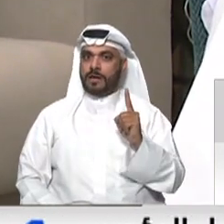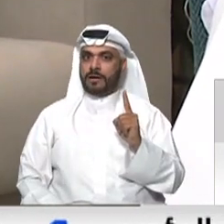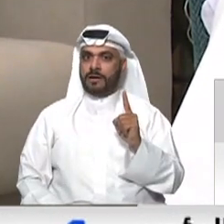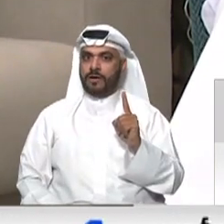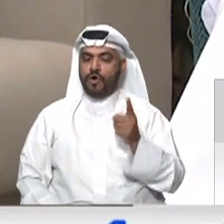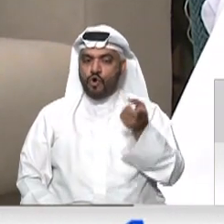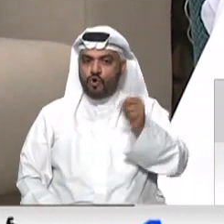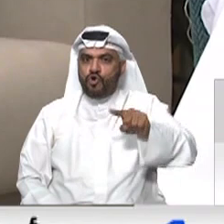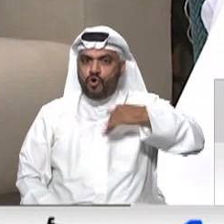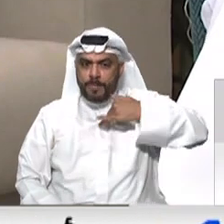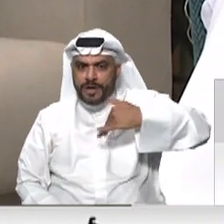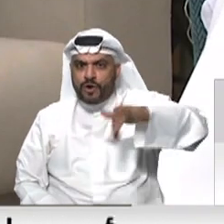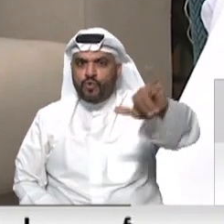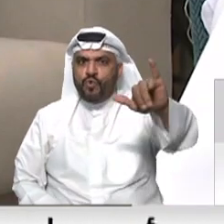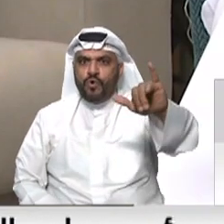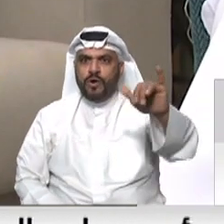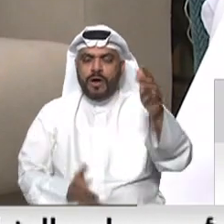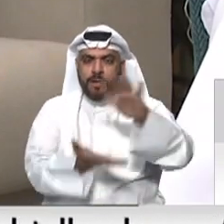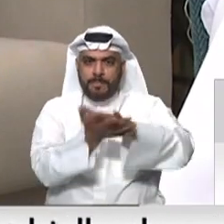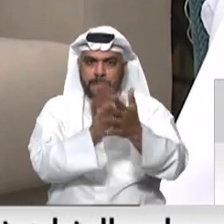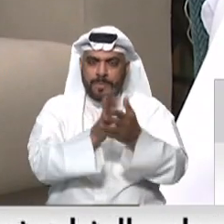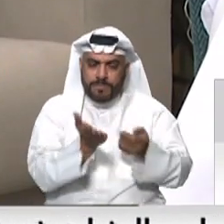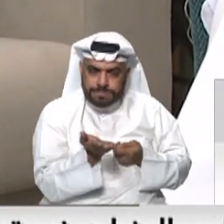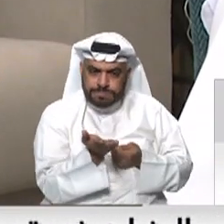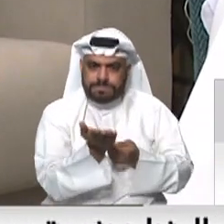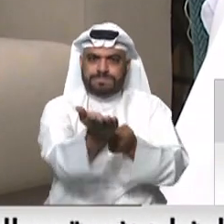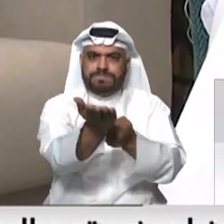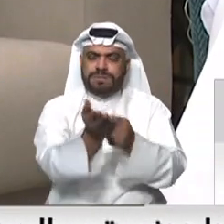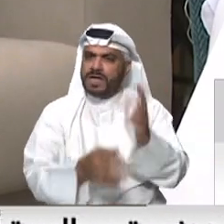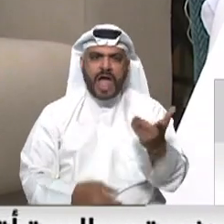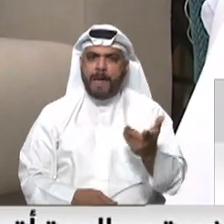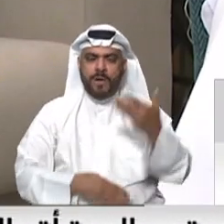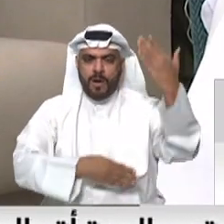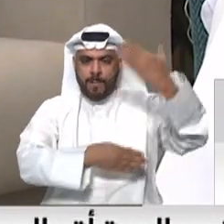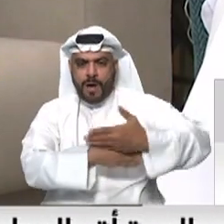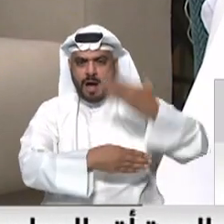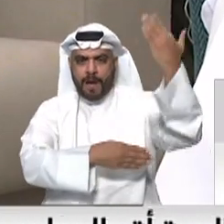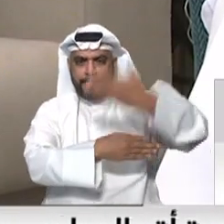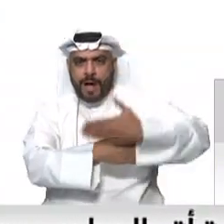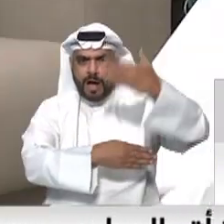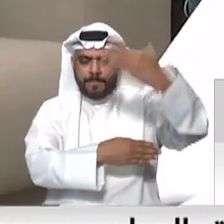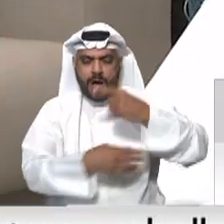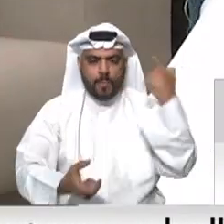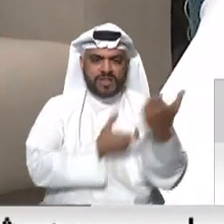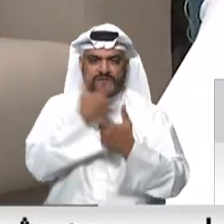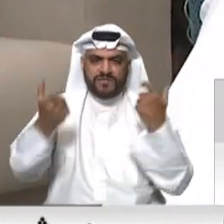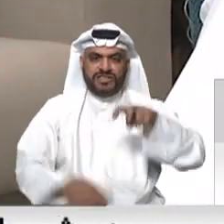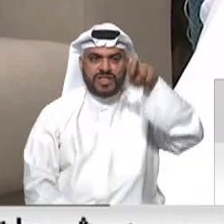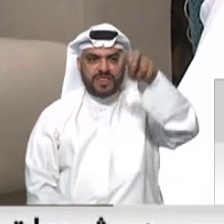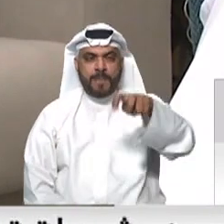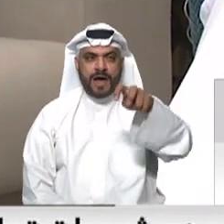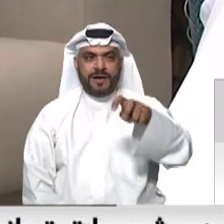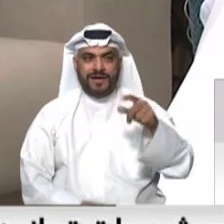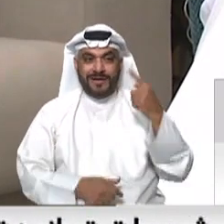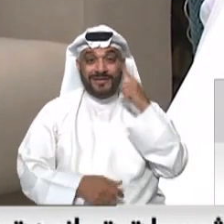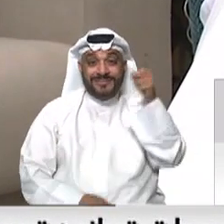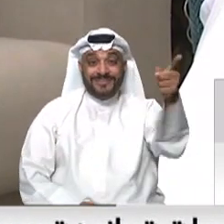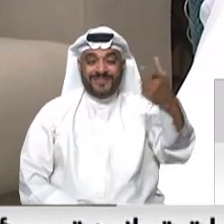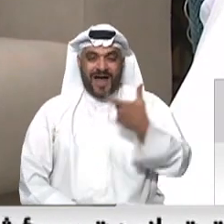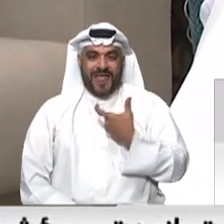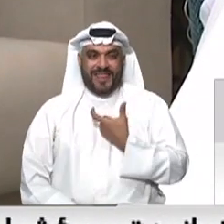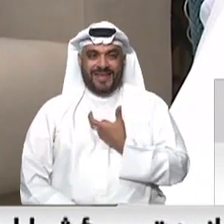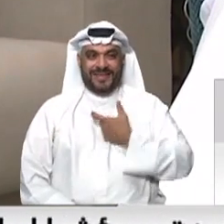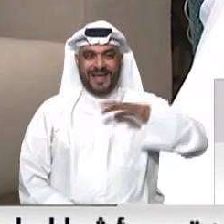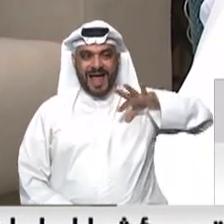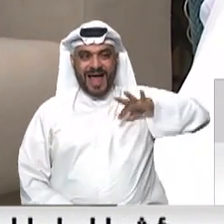خطر، نطلع من البيت نروح المخبز يمكن نمر على 8 إلى 9 سيطرات على قولتهم. الهوية ذكرى حقي أنا صراحة،